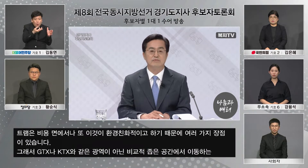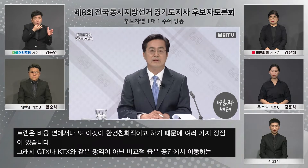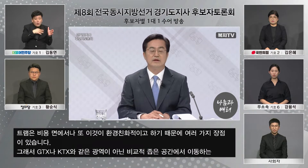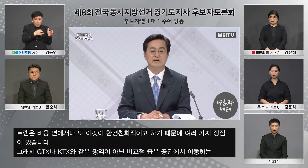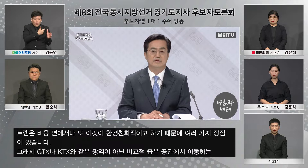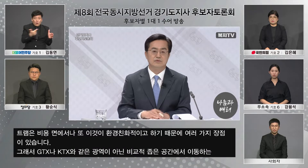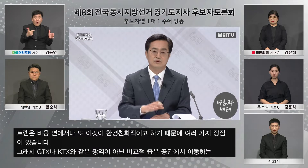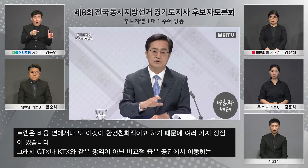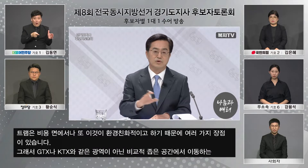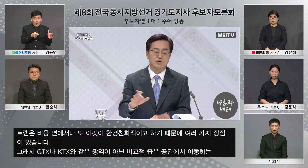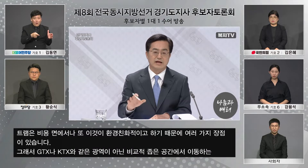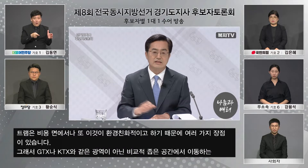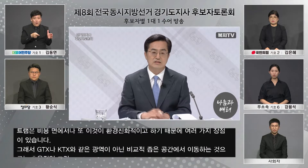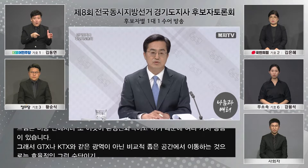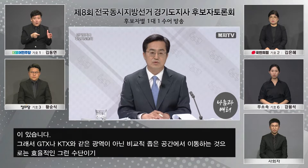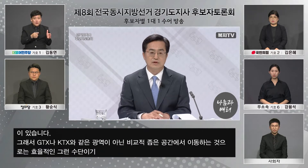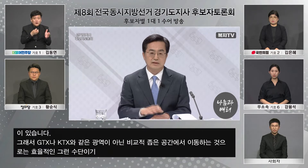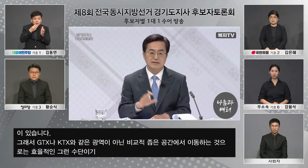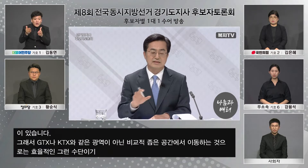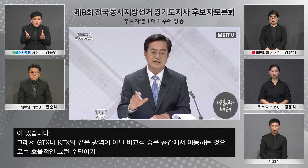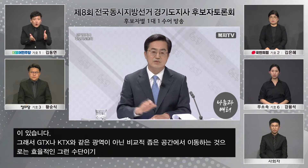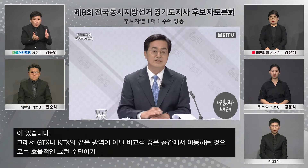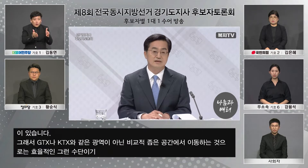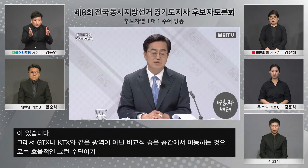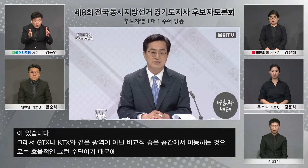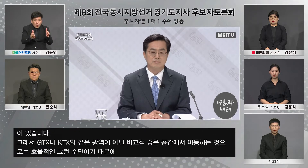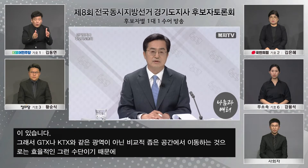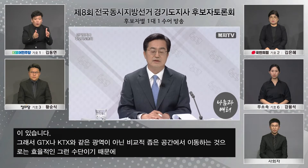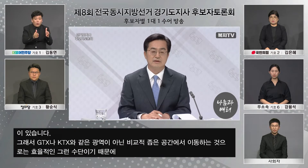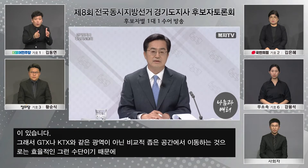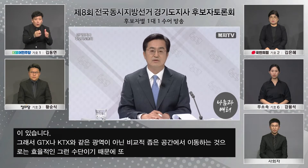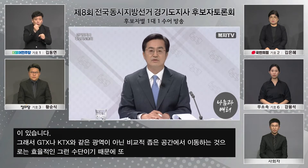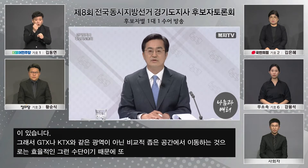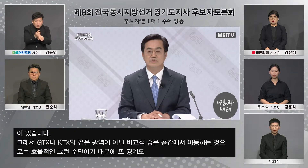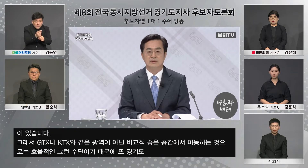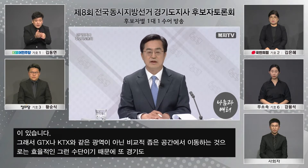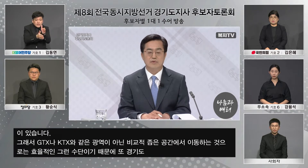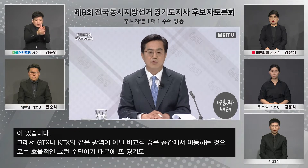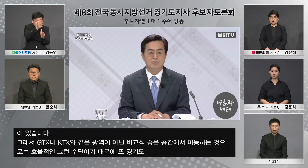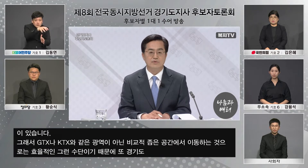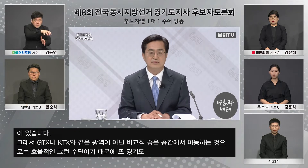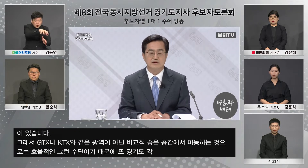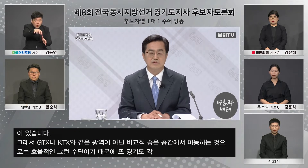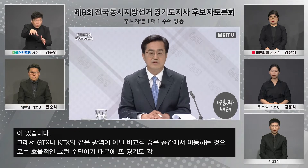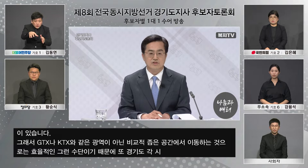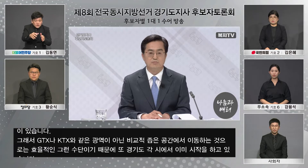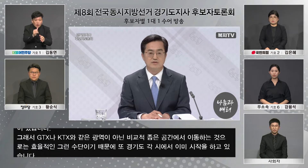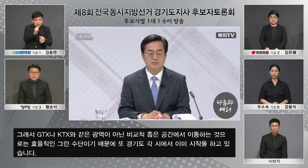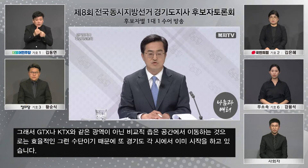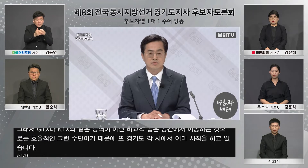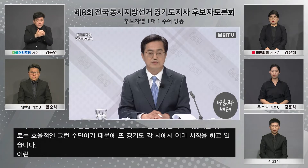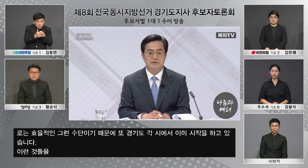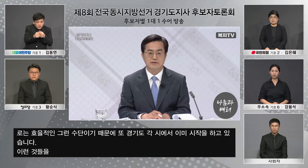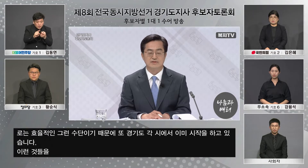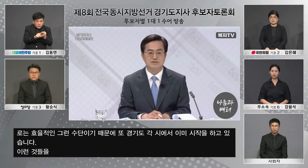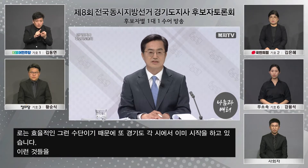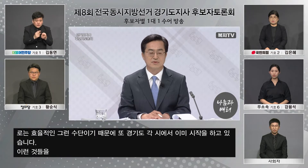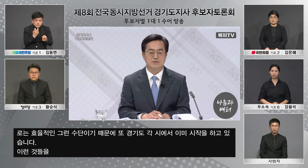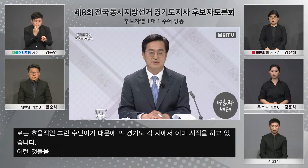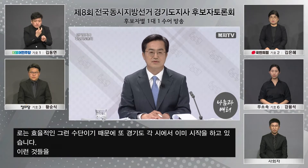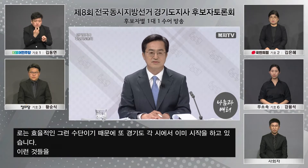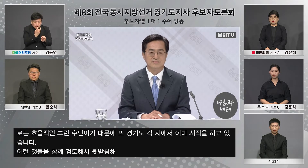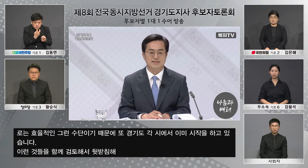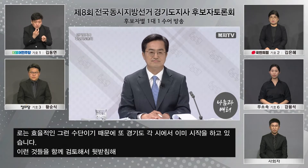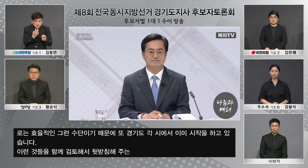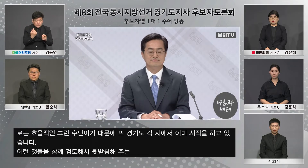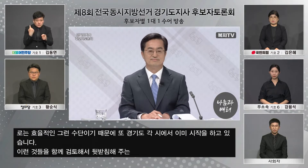수단이기 때문에 또 경기도의 각 시에서 이미 시작을 하고 있습니다. 그런 것들을 함께 검토해서 뒷받침해주는 그런 정책을